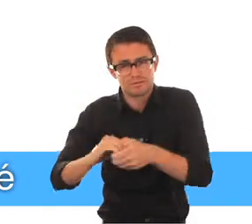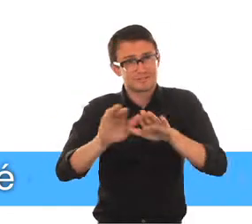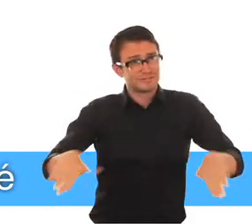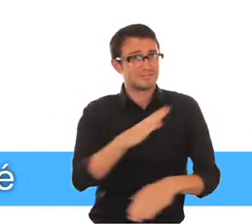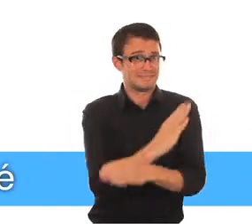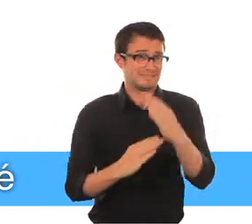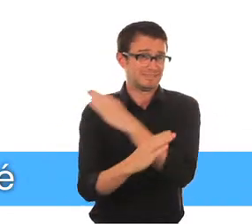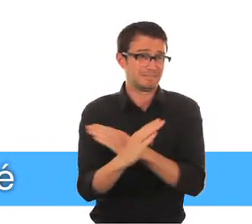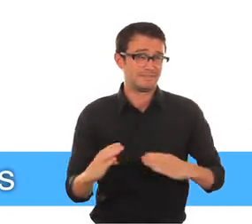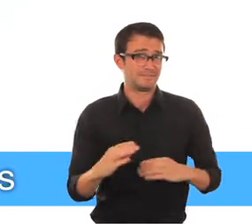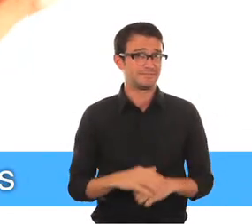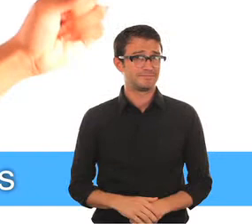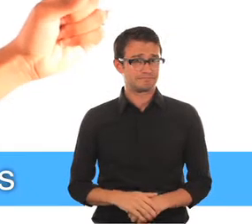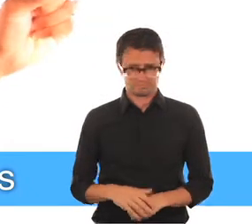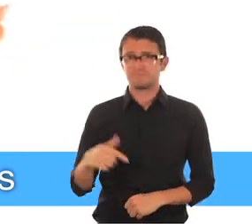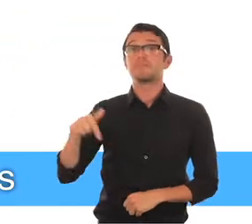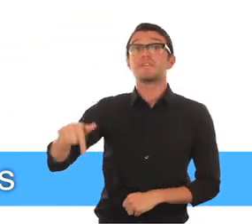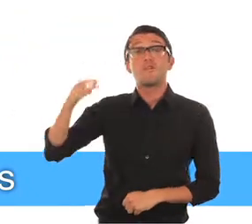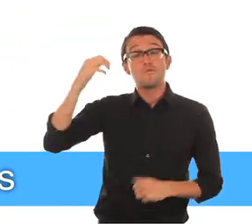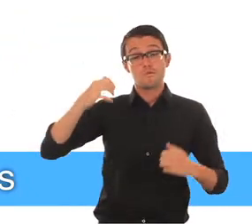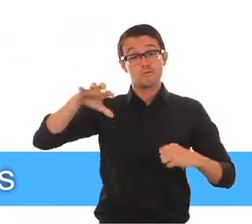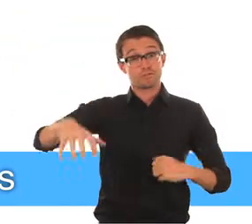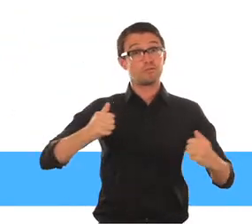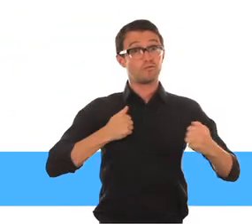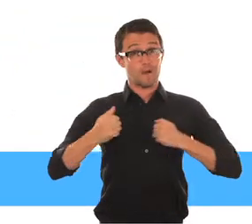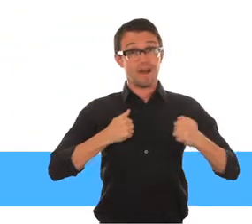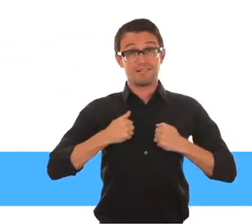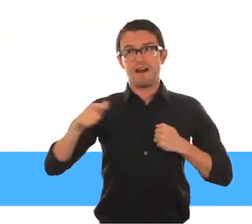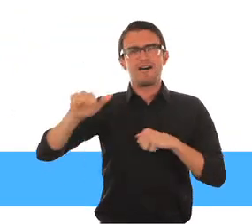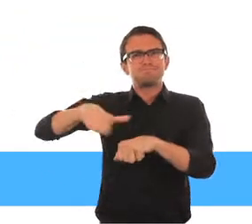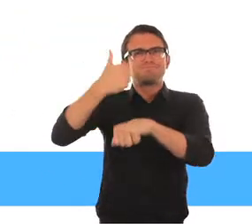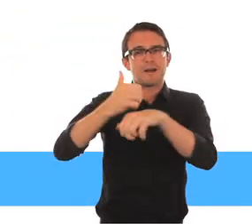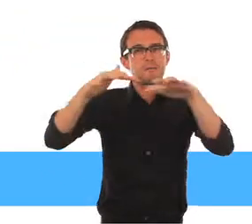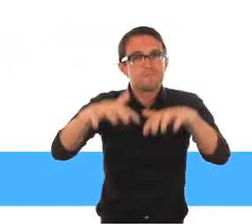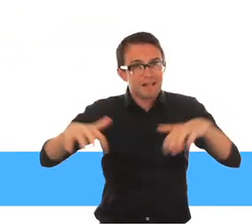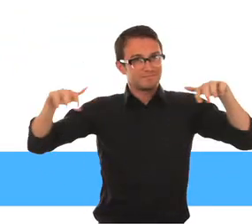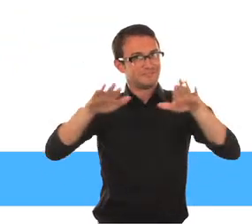partenaires, l'UNICEF a contribué à favoriser la participation au Parlement des enfants du Rwanda.